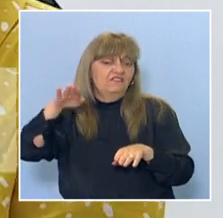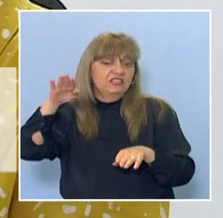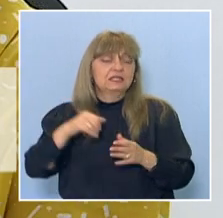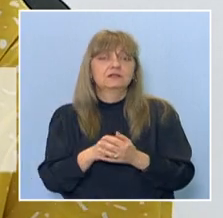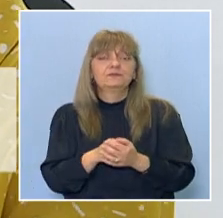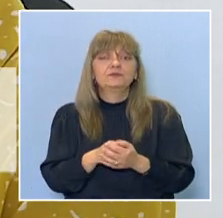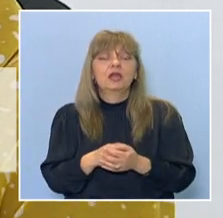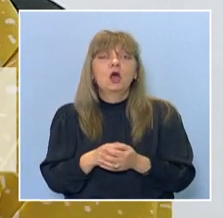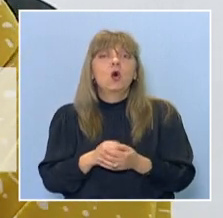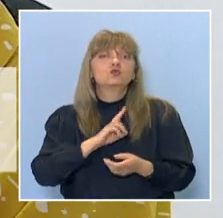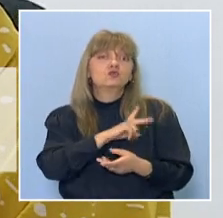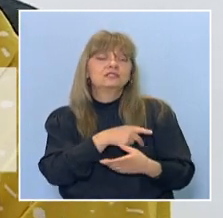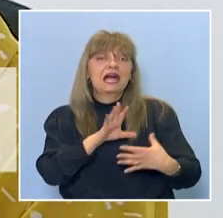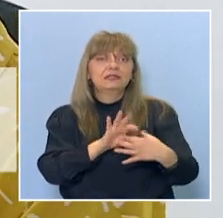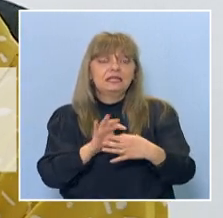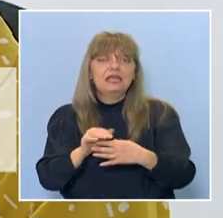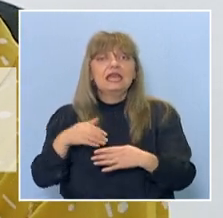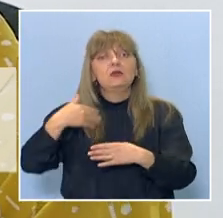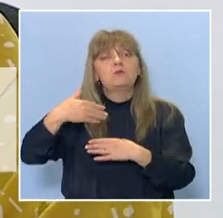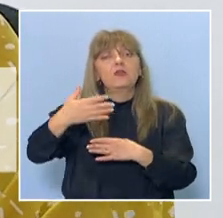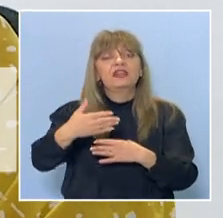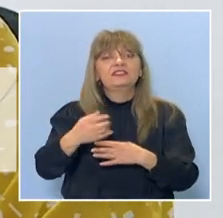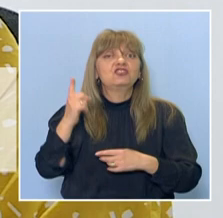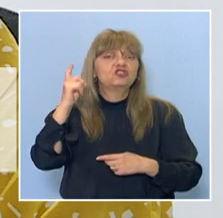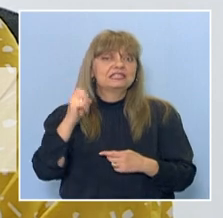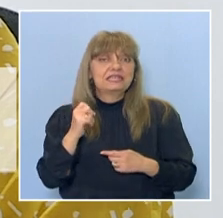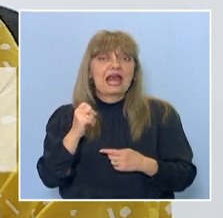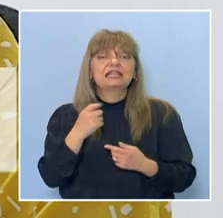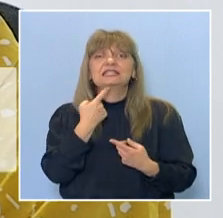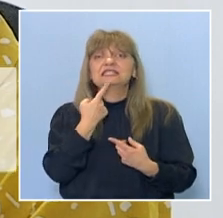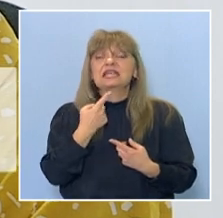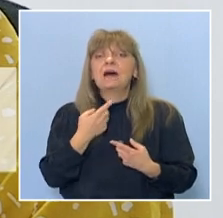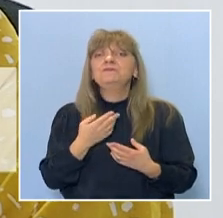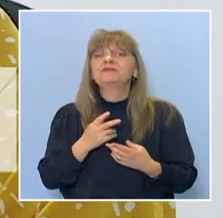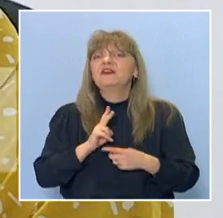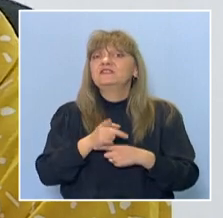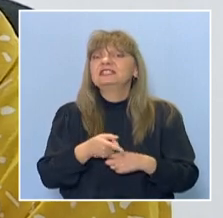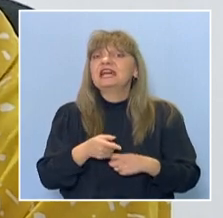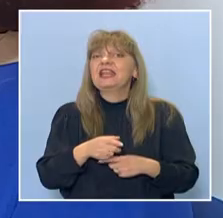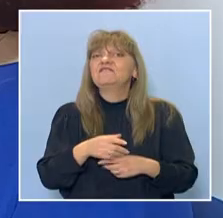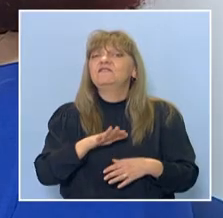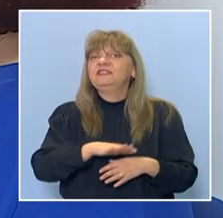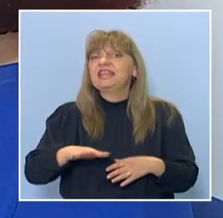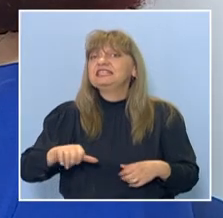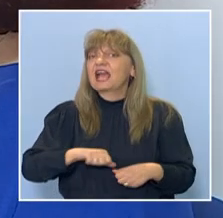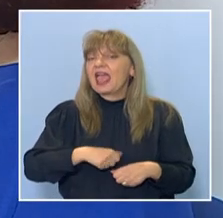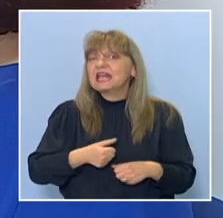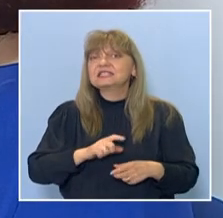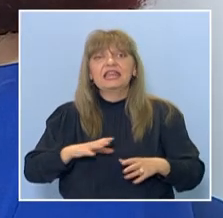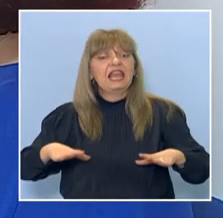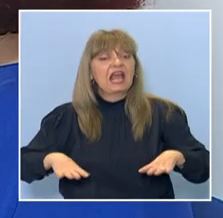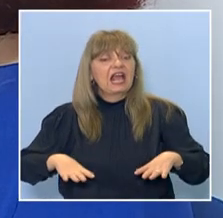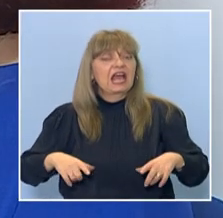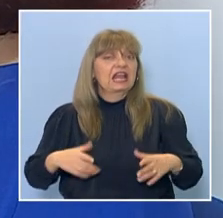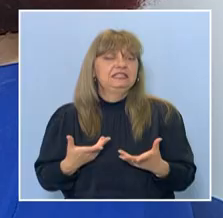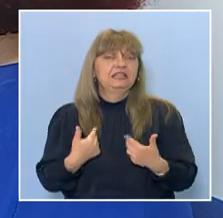по-нататъчен старт и успешно реализиране в ясла и детска градина, тъй като дава добър резултат. Нашите услуги